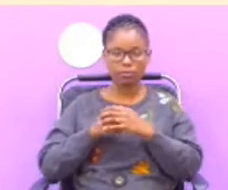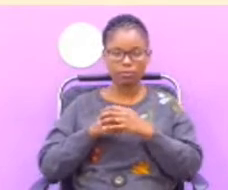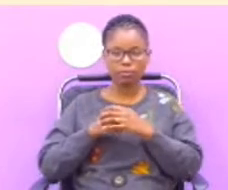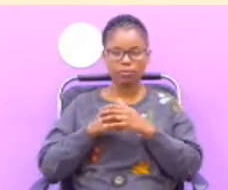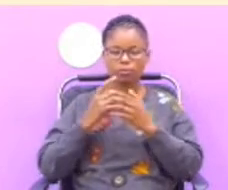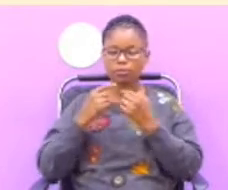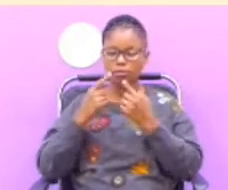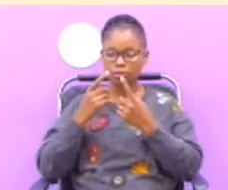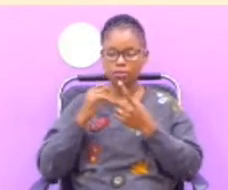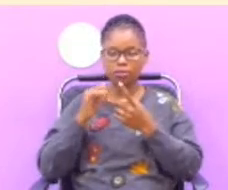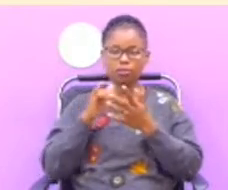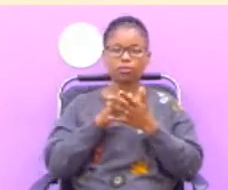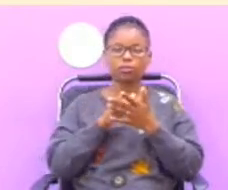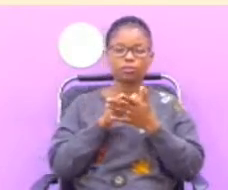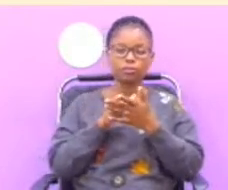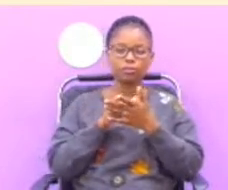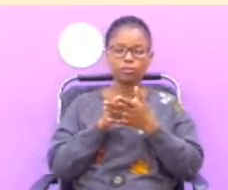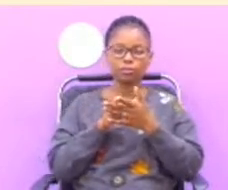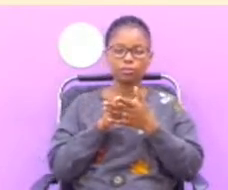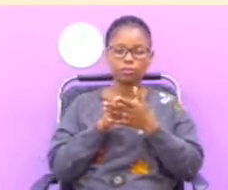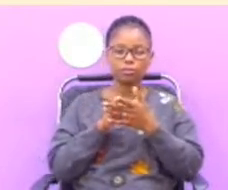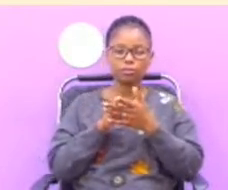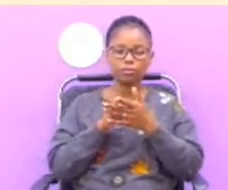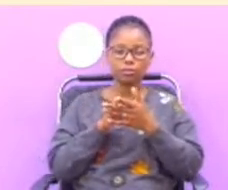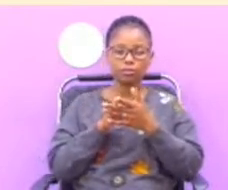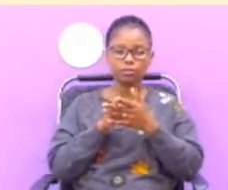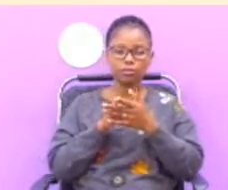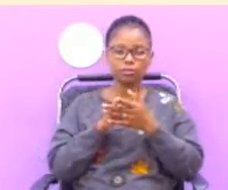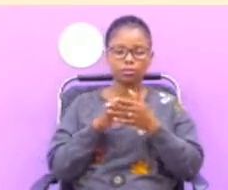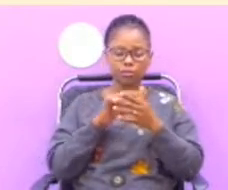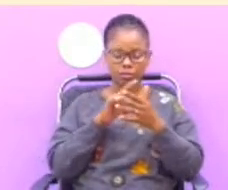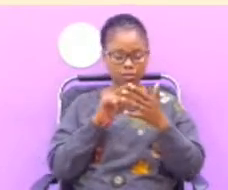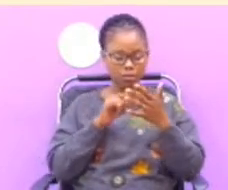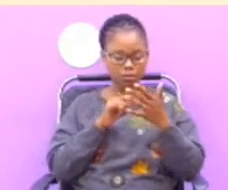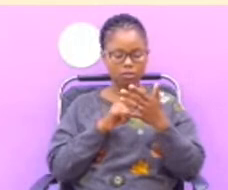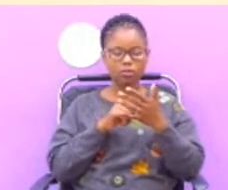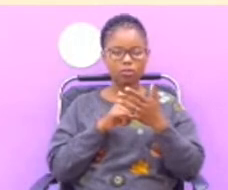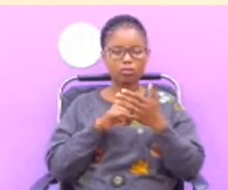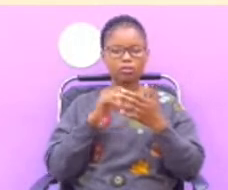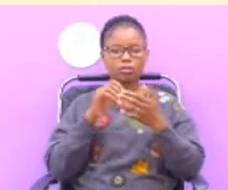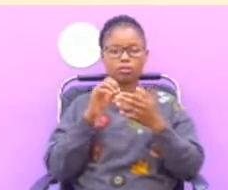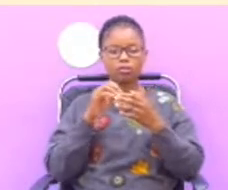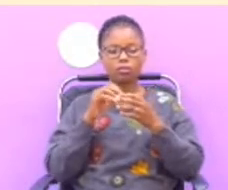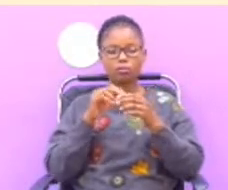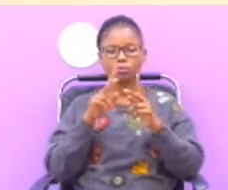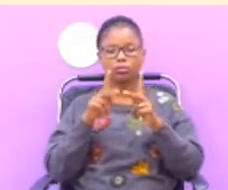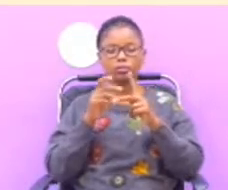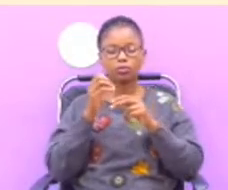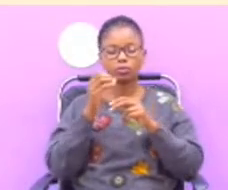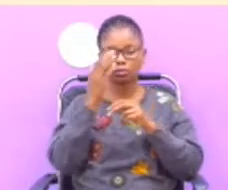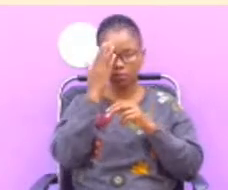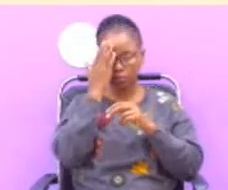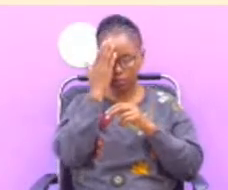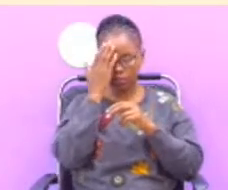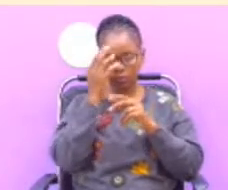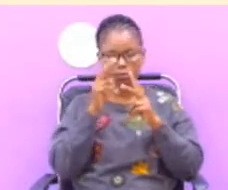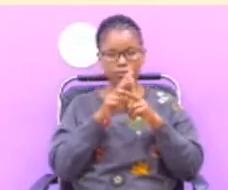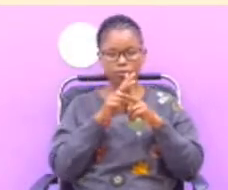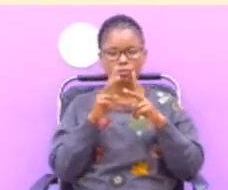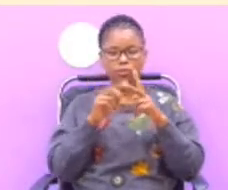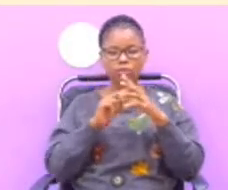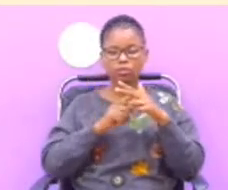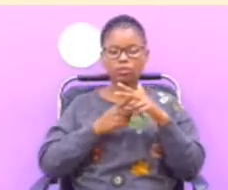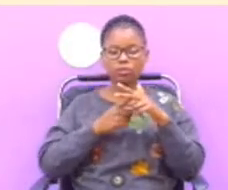ngwĩraga atĩrĩrĩ gĩkĩ nĩ kĩambarĩ ya Isiraeli na nĩ wega gũgĩethekera